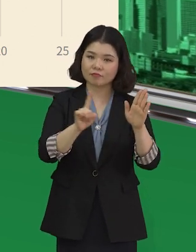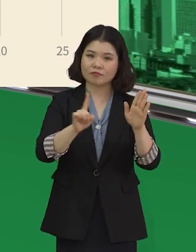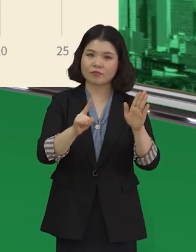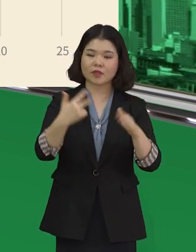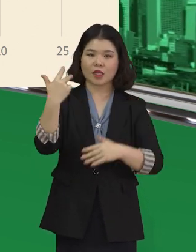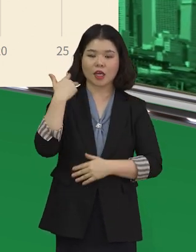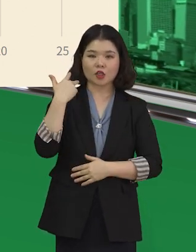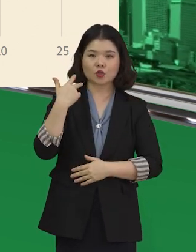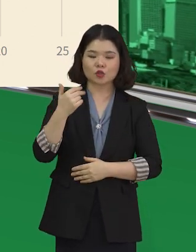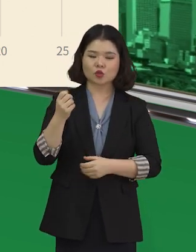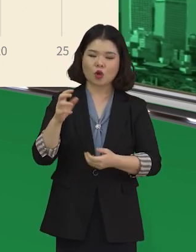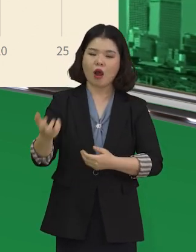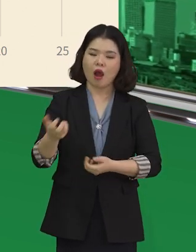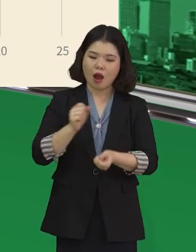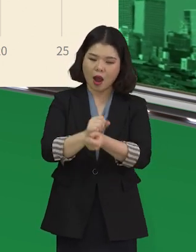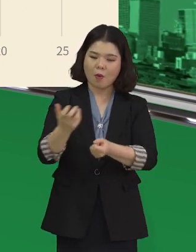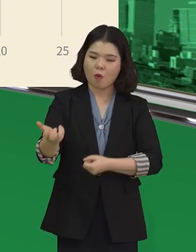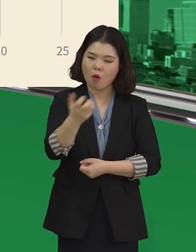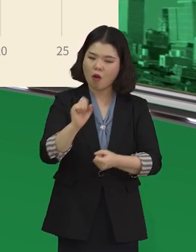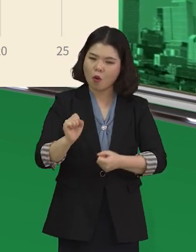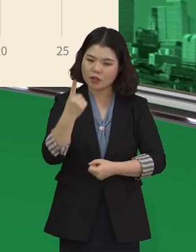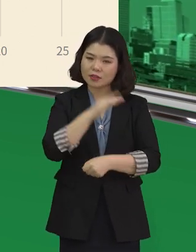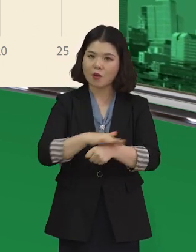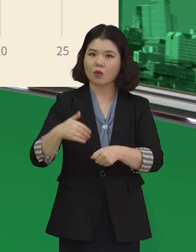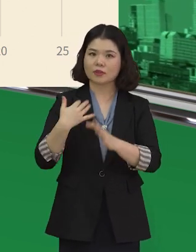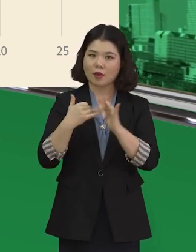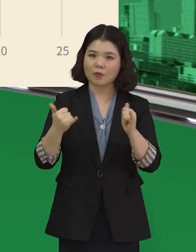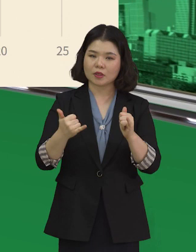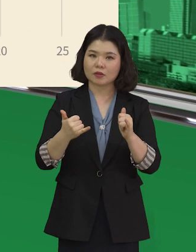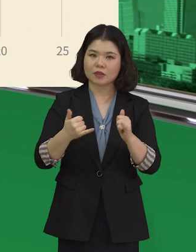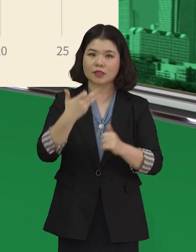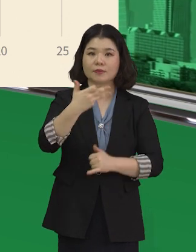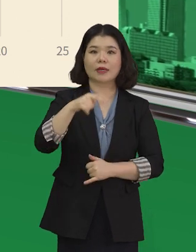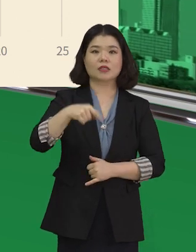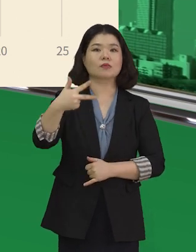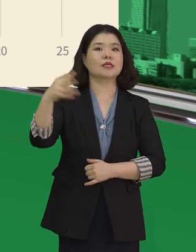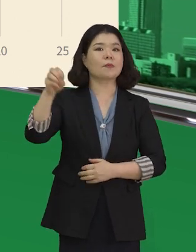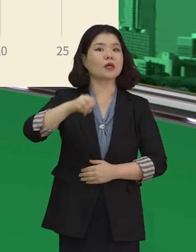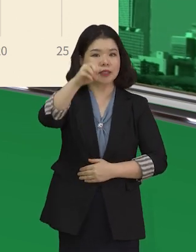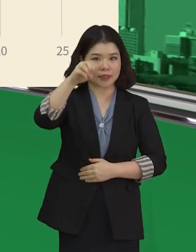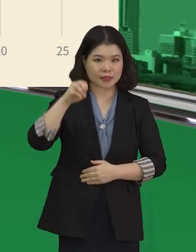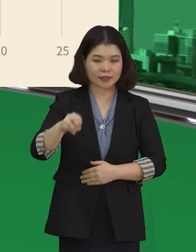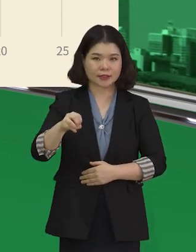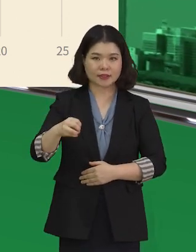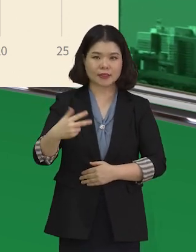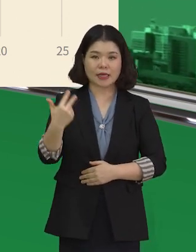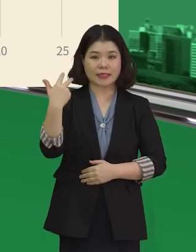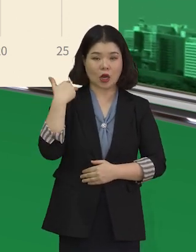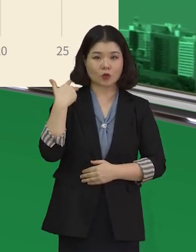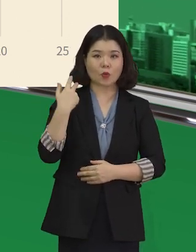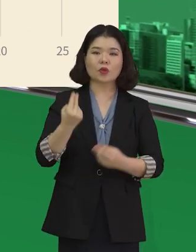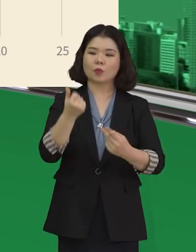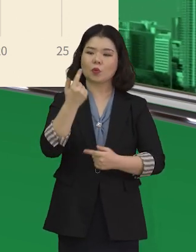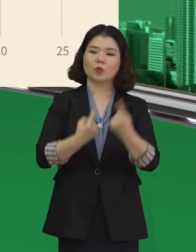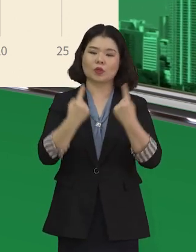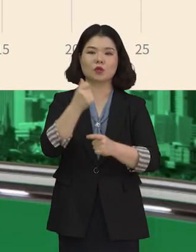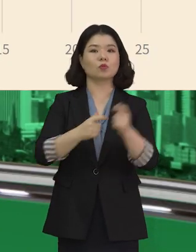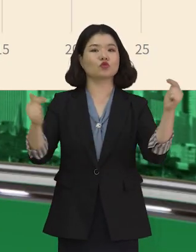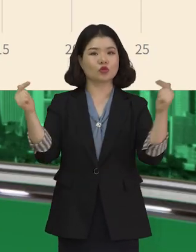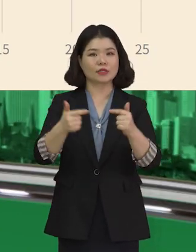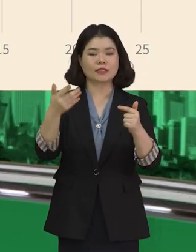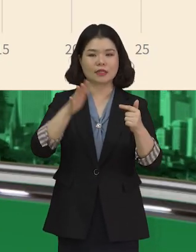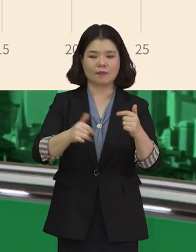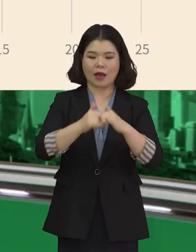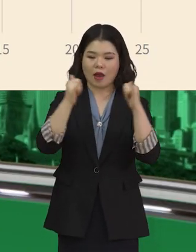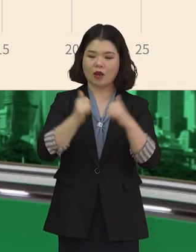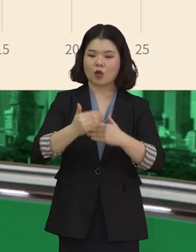지난주 감염 경로가 불분명한 확진자 비율은 18.7%로 전주보다 감소했지만 여전히